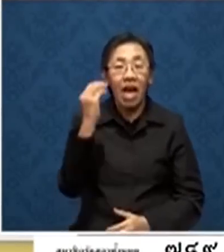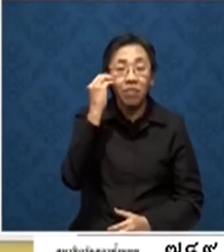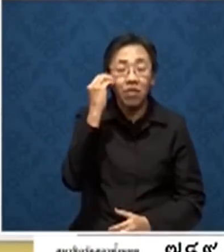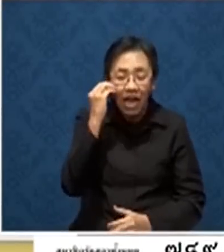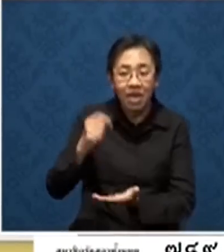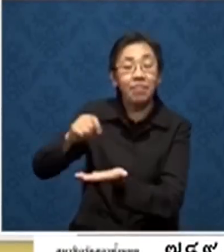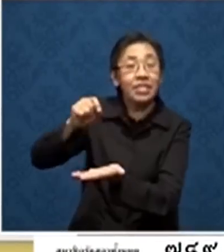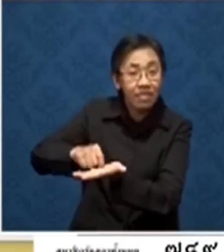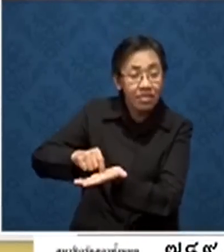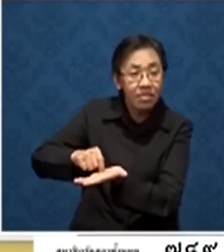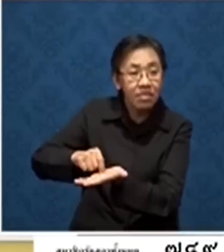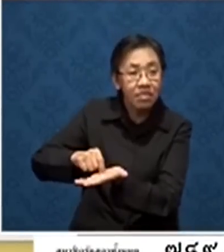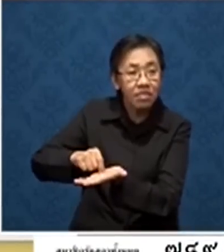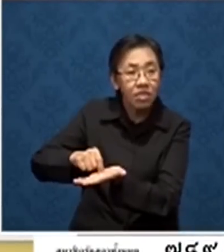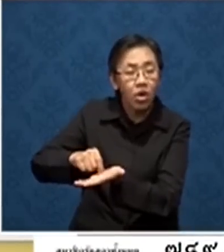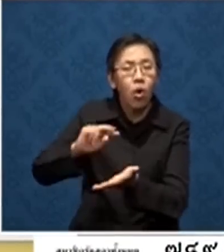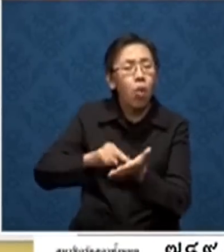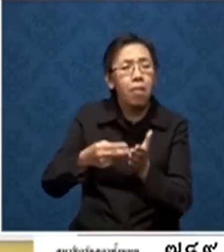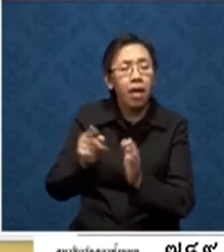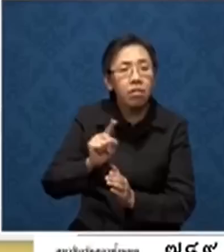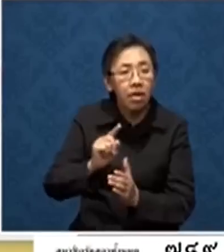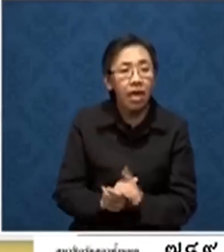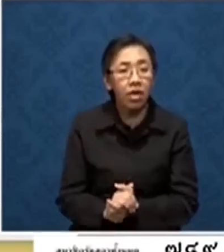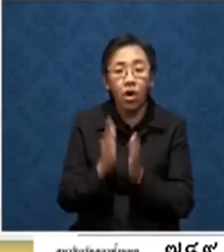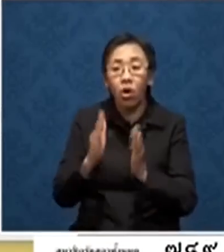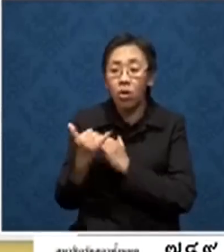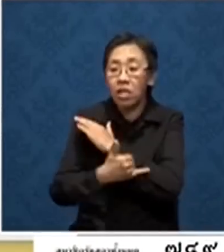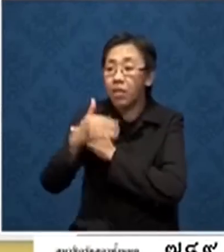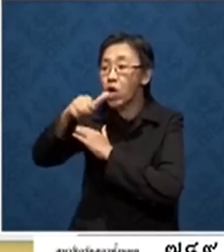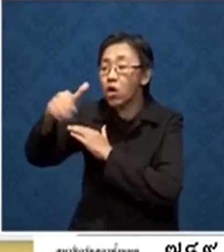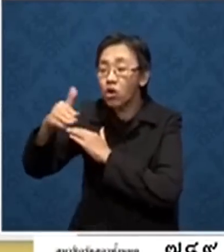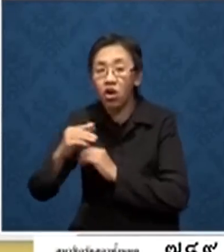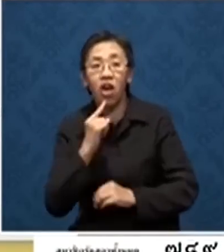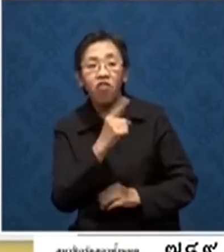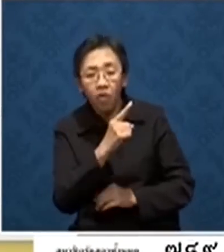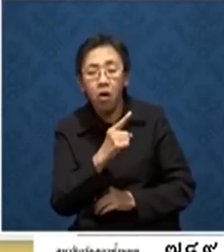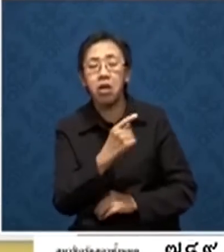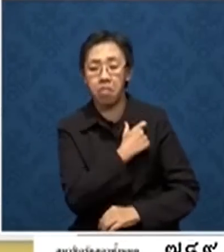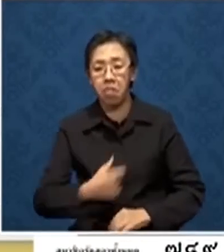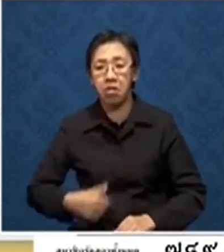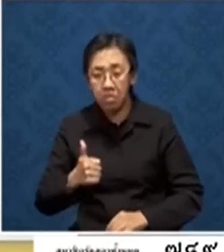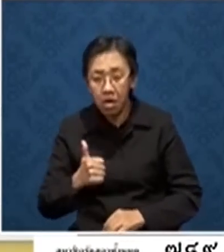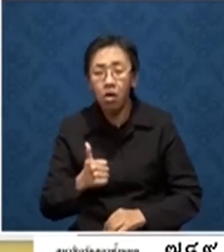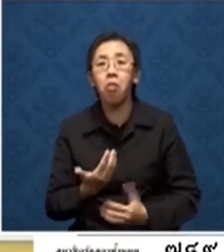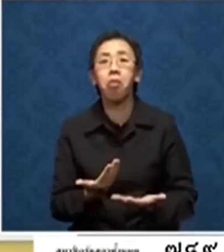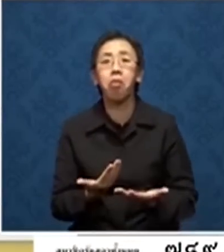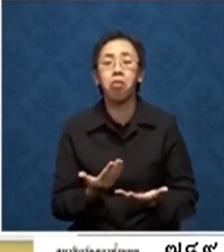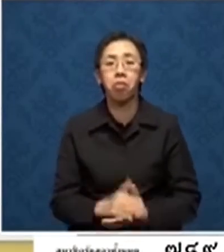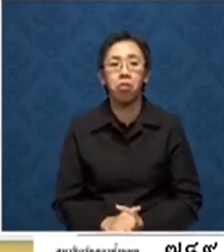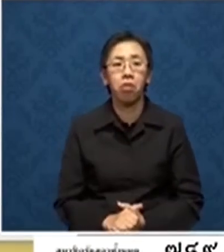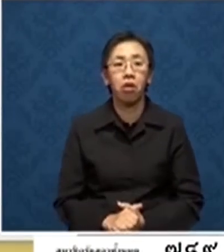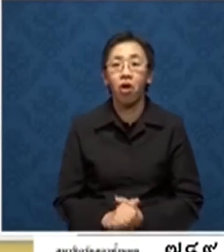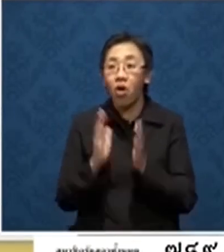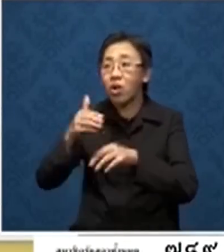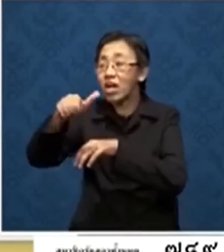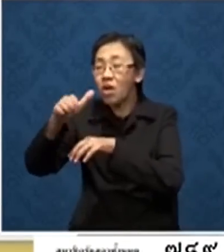นามหมายถึงว่าคนนอกประเทศฟ้องในหลวงได้ฟ้องพระมหากษัตริย์ได้นอกประเทศ